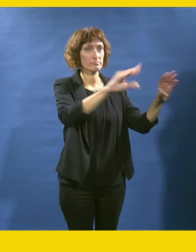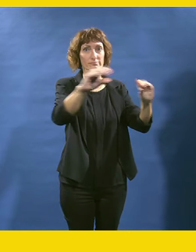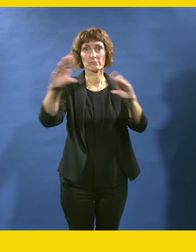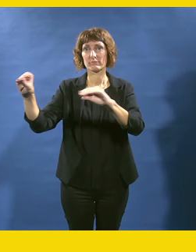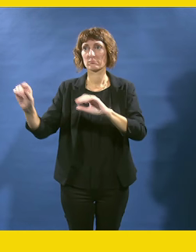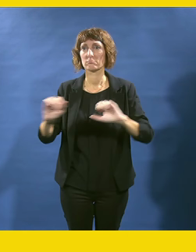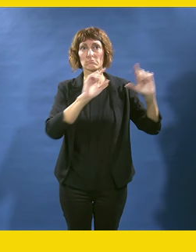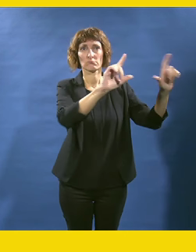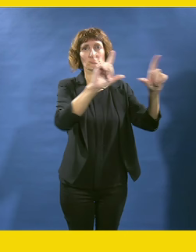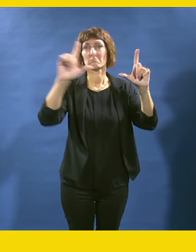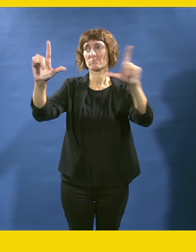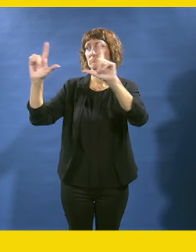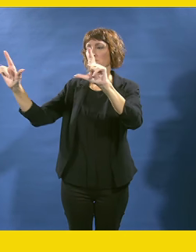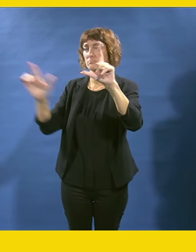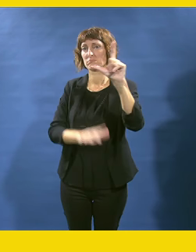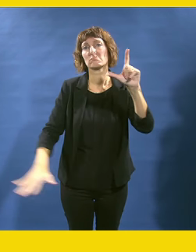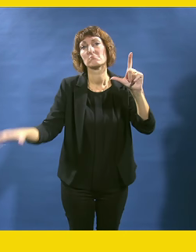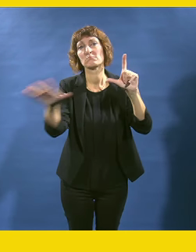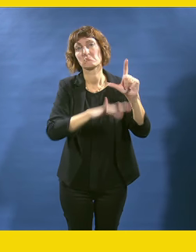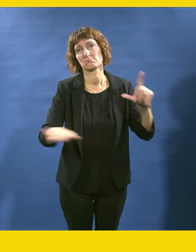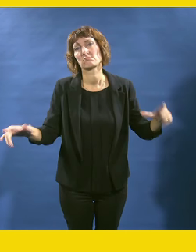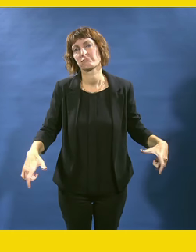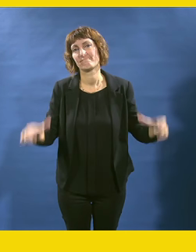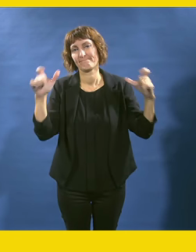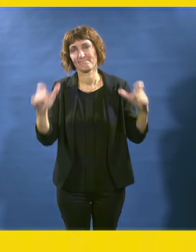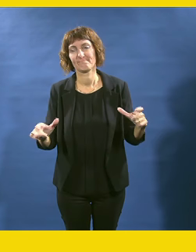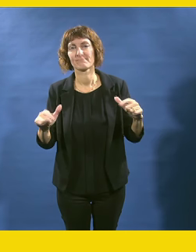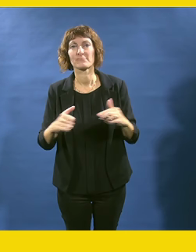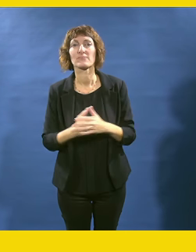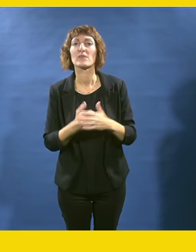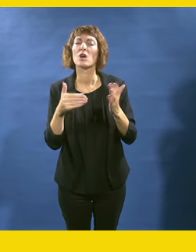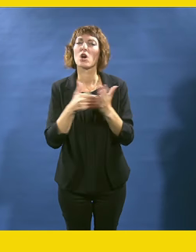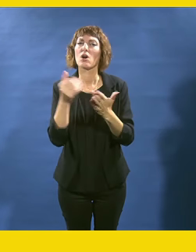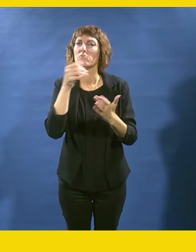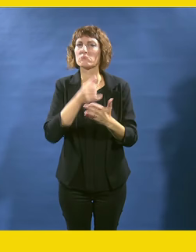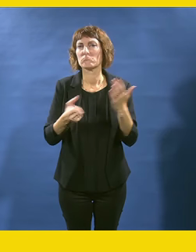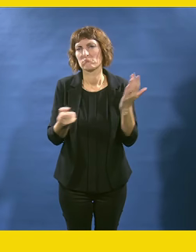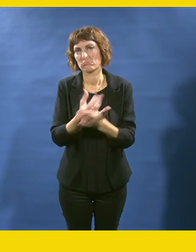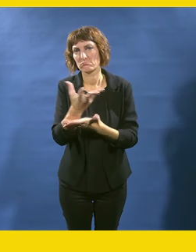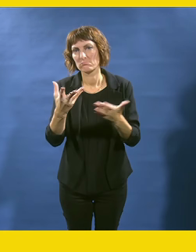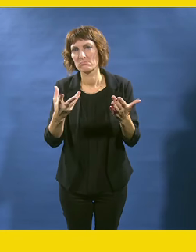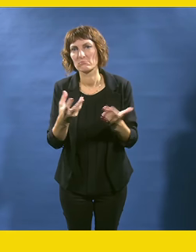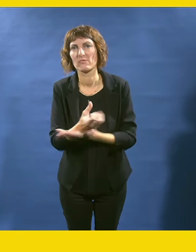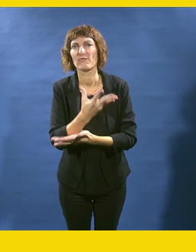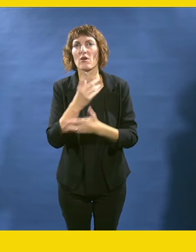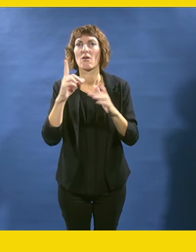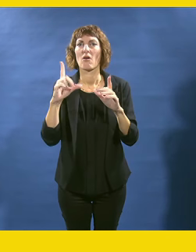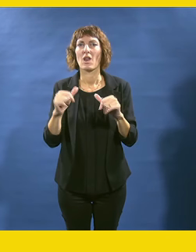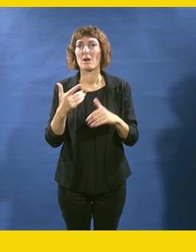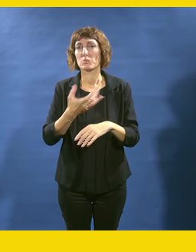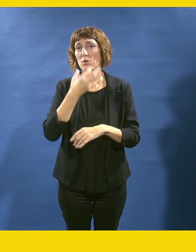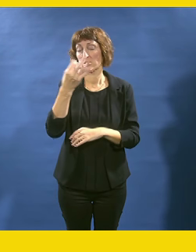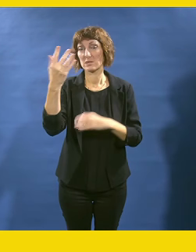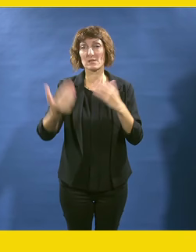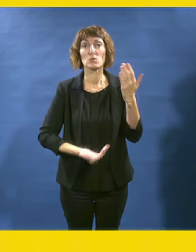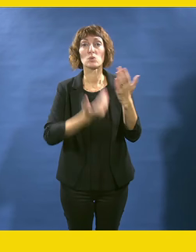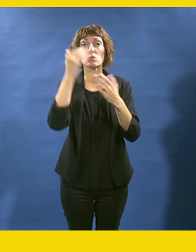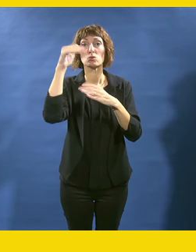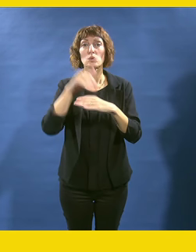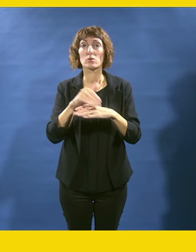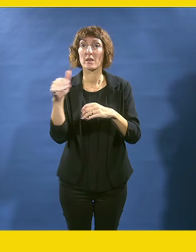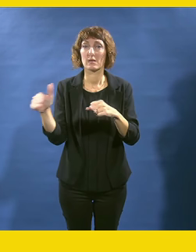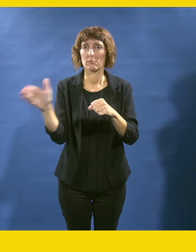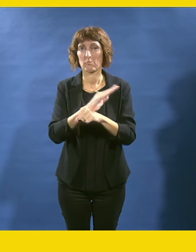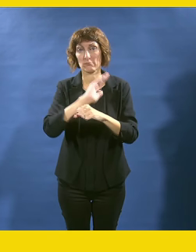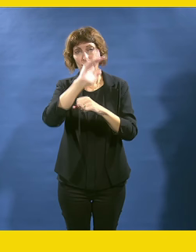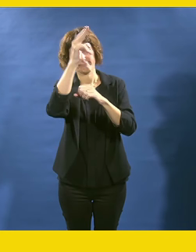palais de la musique et des congrès. Je dois encore vous passer quelques informations, vous dire que cette journée, elle est entièrement